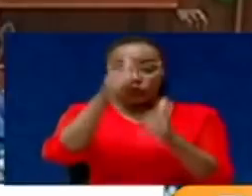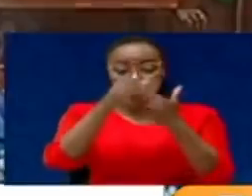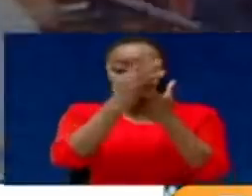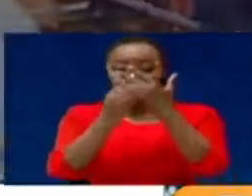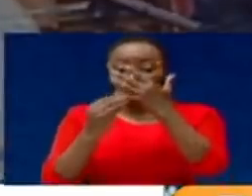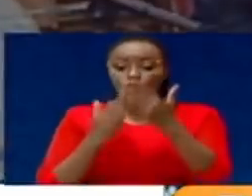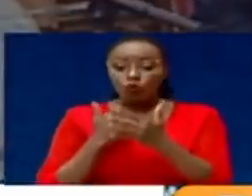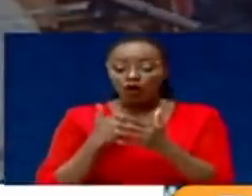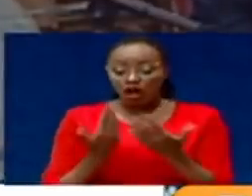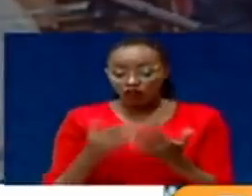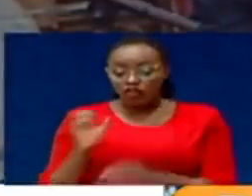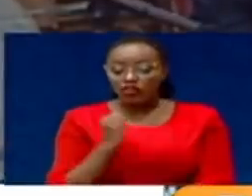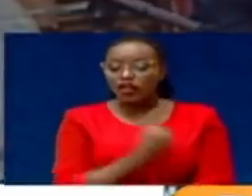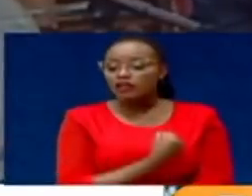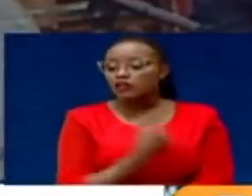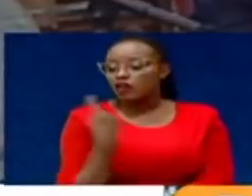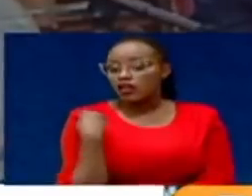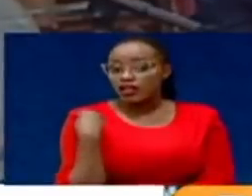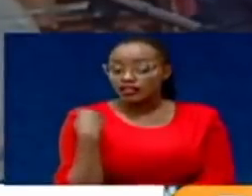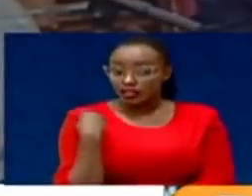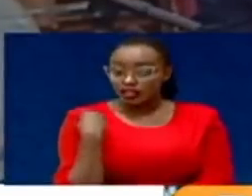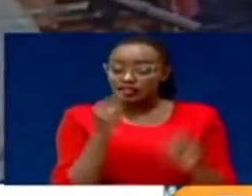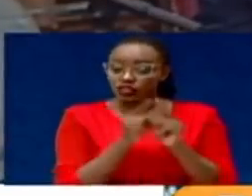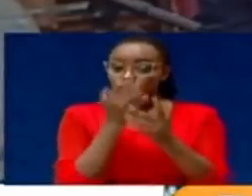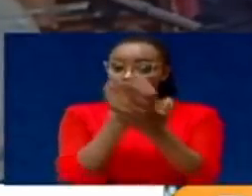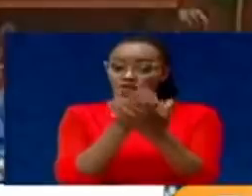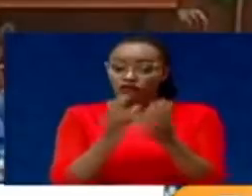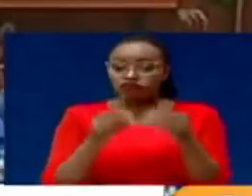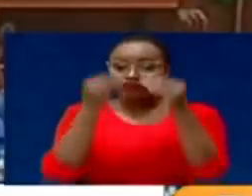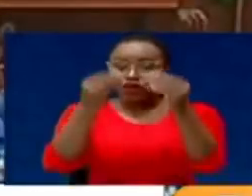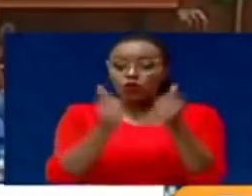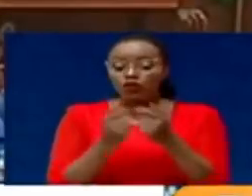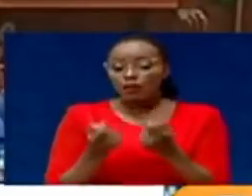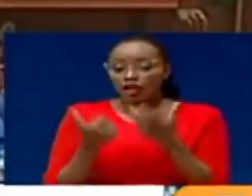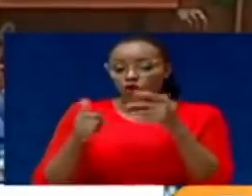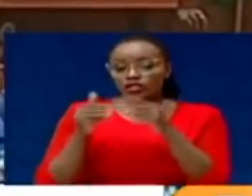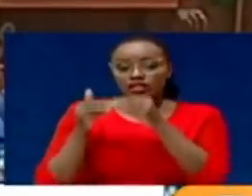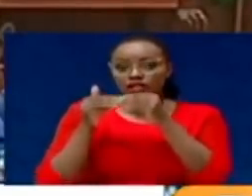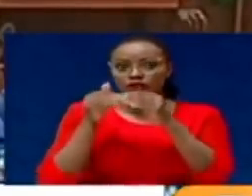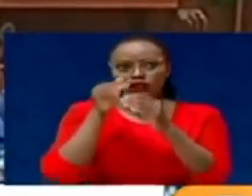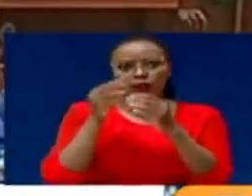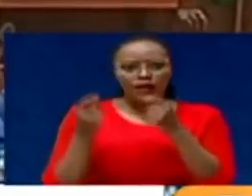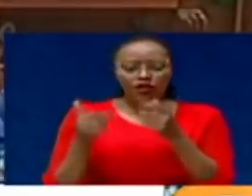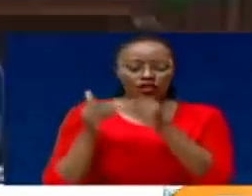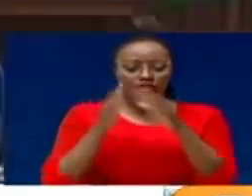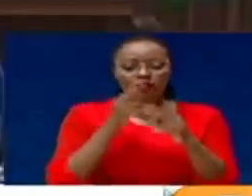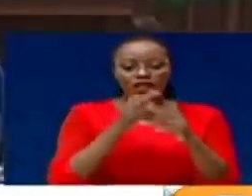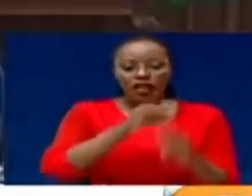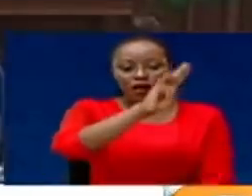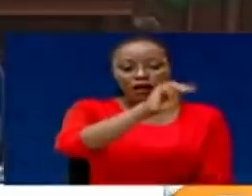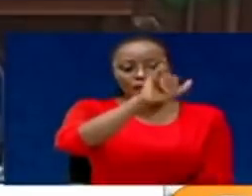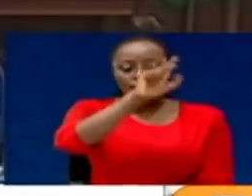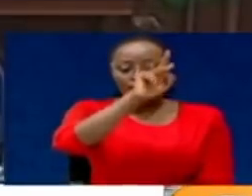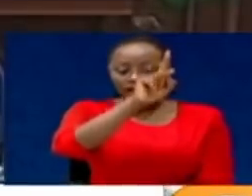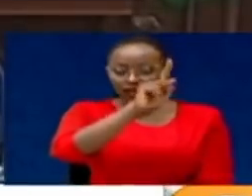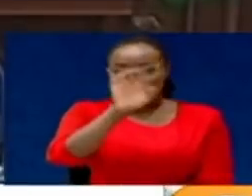Mike Sonko mbele ya kikao cha seneti hapo jana, na ushahidi kutolewa na kiongozi wa wachache katika bunge la kaunti ya Nairobi Michael Ogada. Mr.